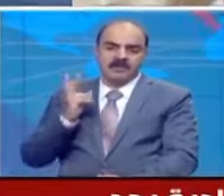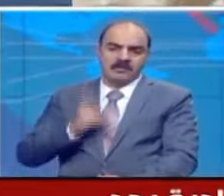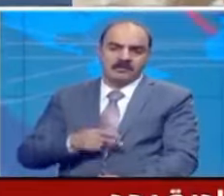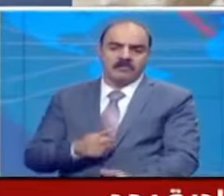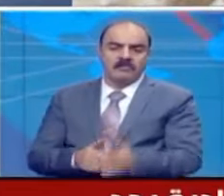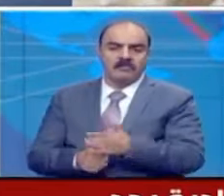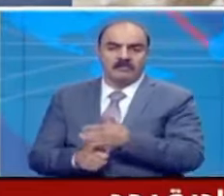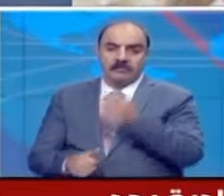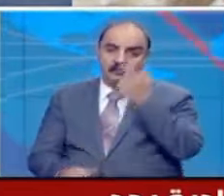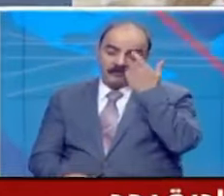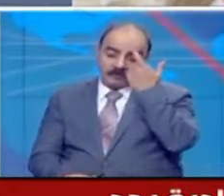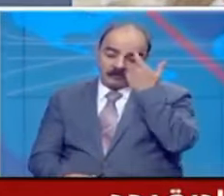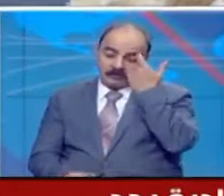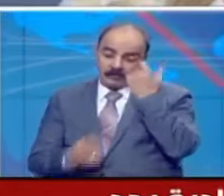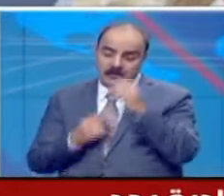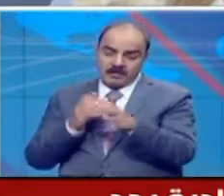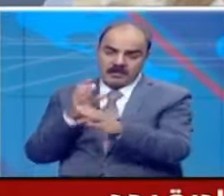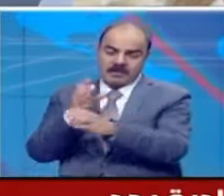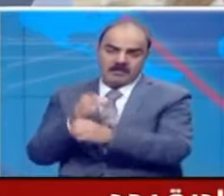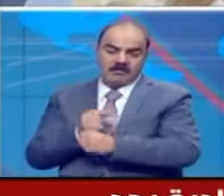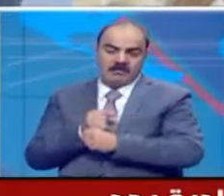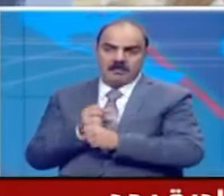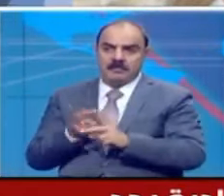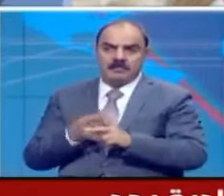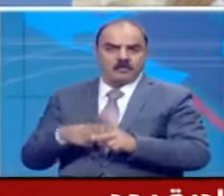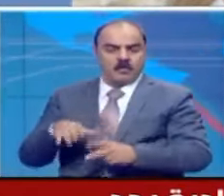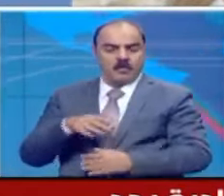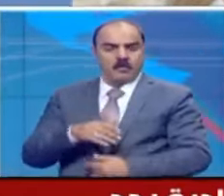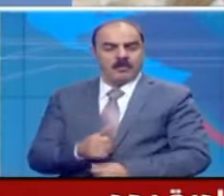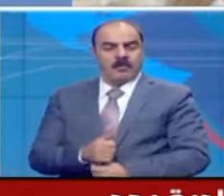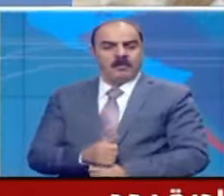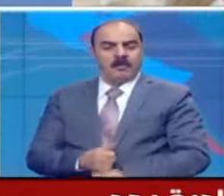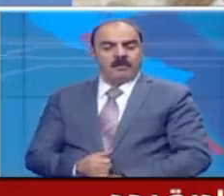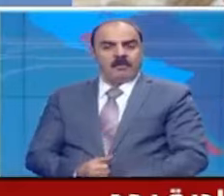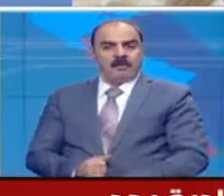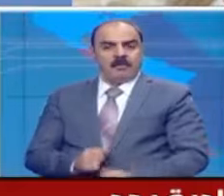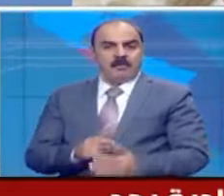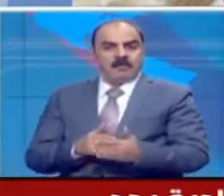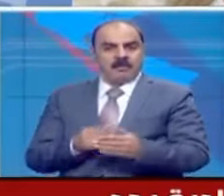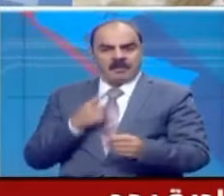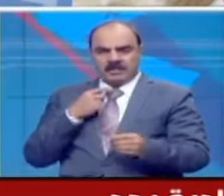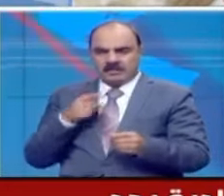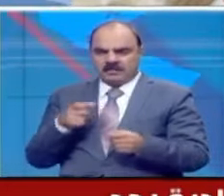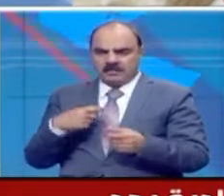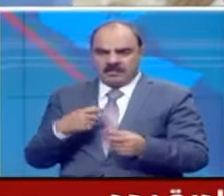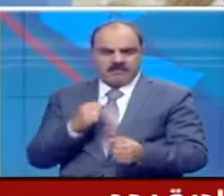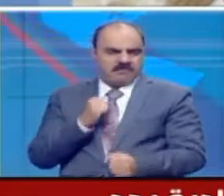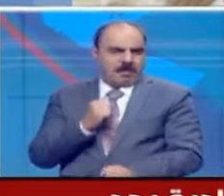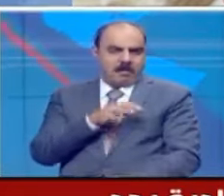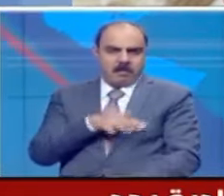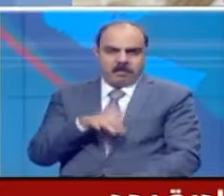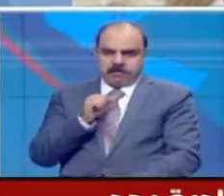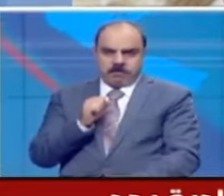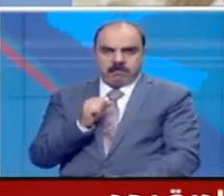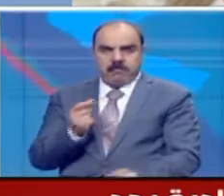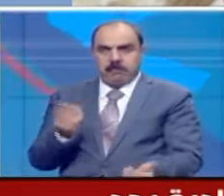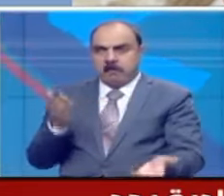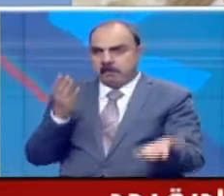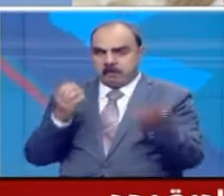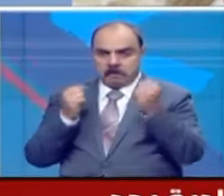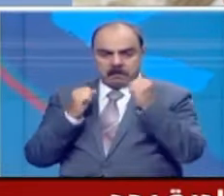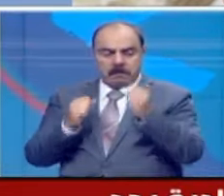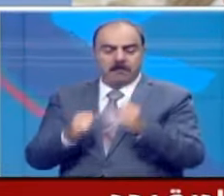الخاصة بالحماية الاجتماعية أو الرعاية الاجتماعية في ظل الظروف الاقتصادية الحالية،